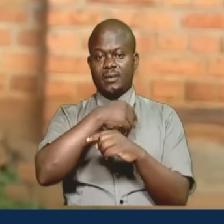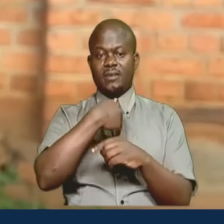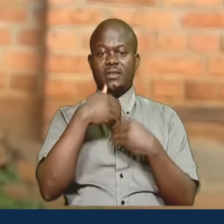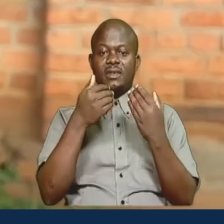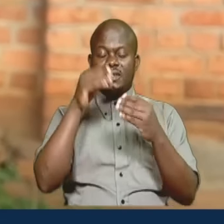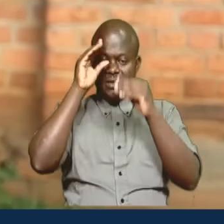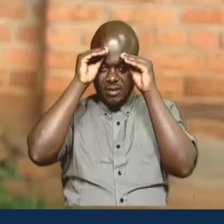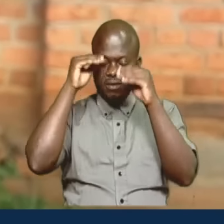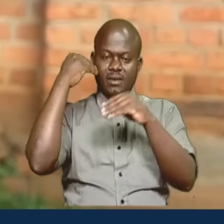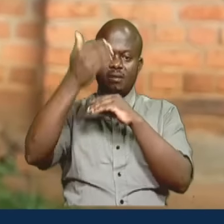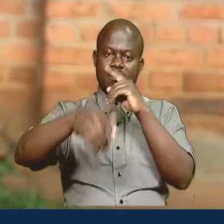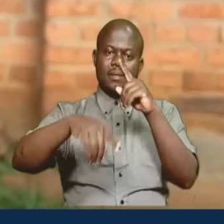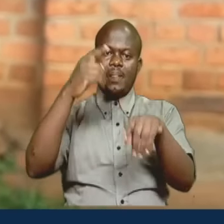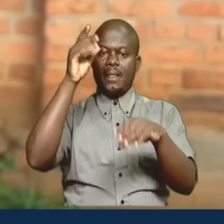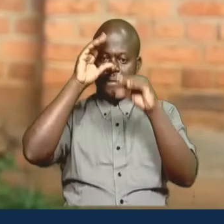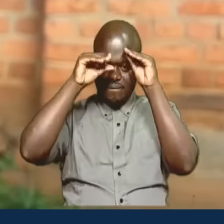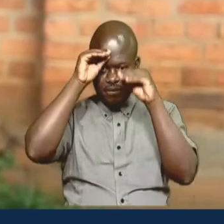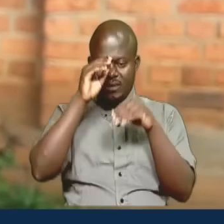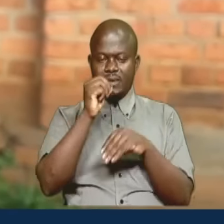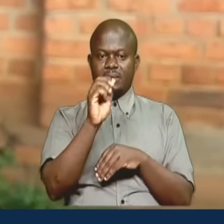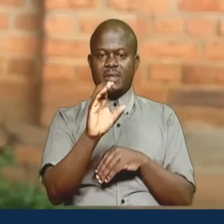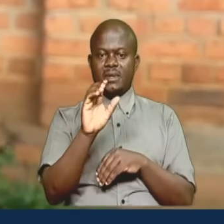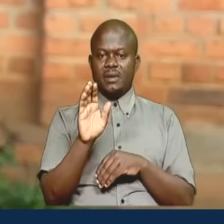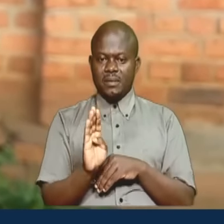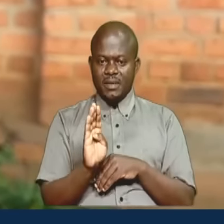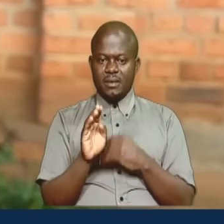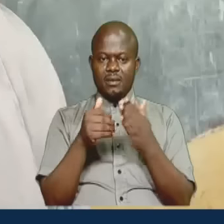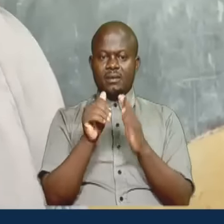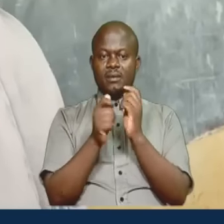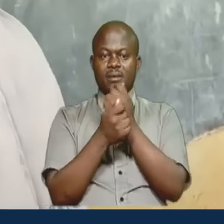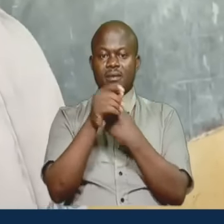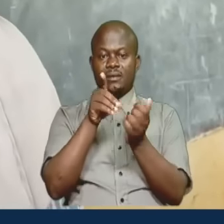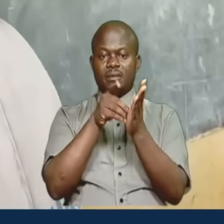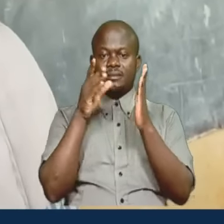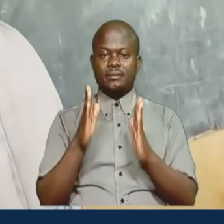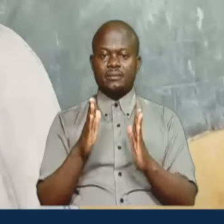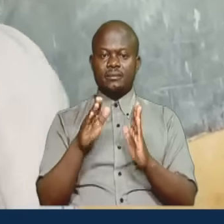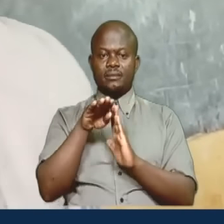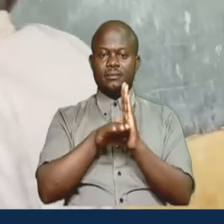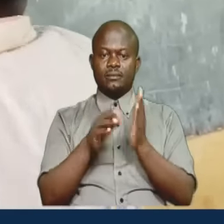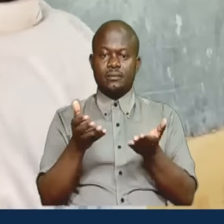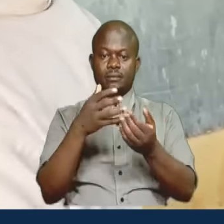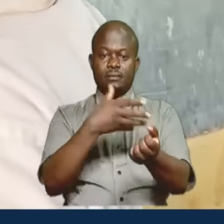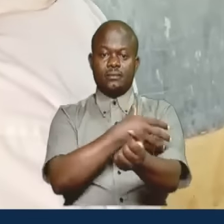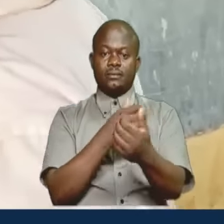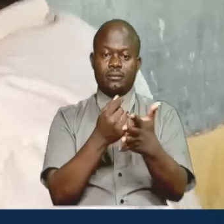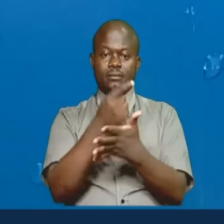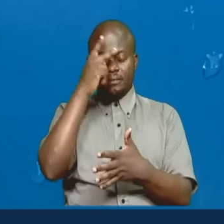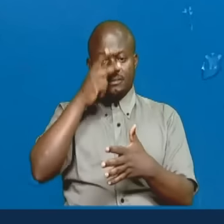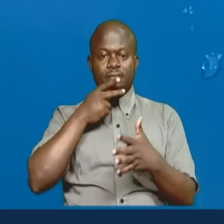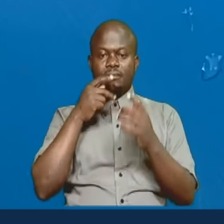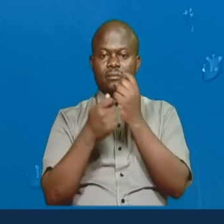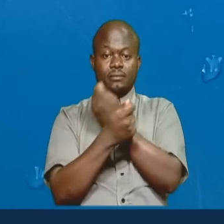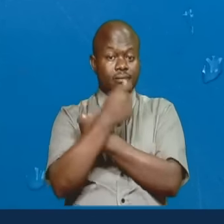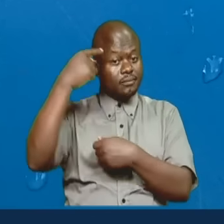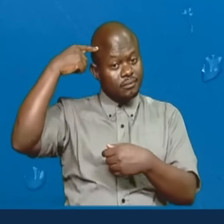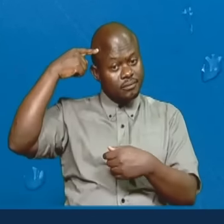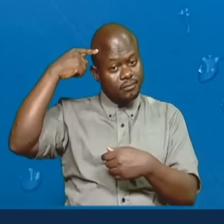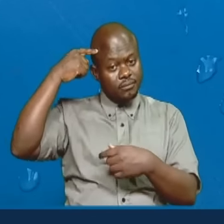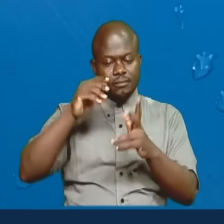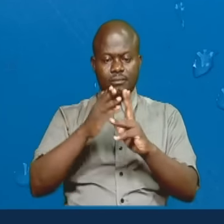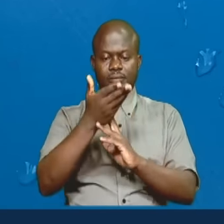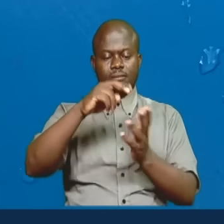nkazatsinda nkaziga MCB nyine nkaba umuganga. Gahunda nzamurabushobozi yatumye ababyeyi bahindura imyumvire binyuze